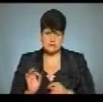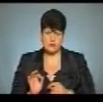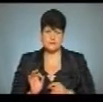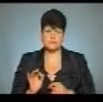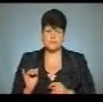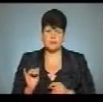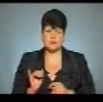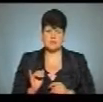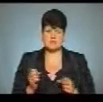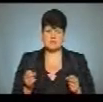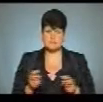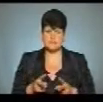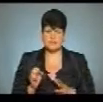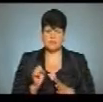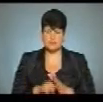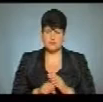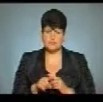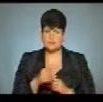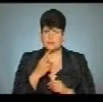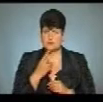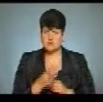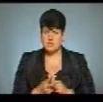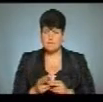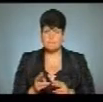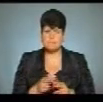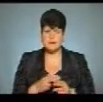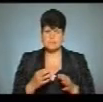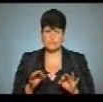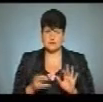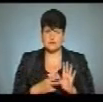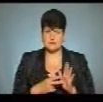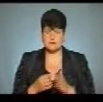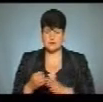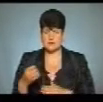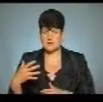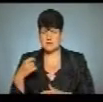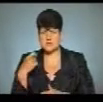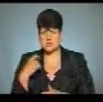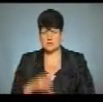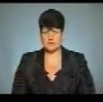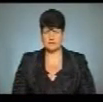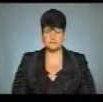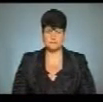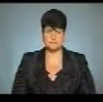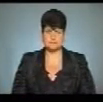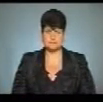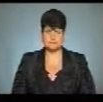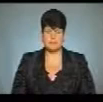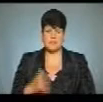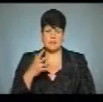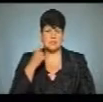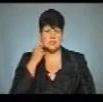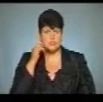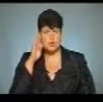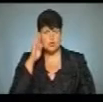України «Умисне вбивство». Вона передбачає позбавлення волі від 7 до 15 років. П'ятирічний